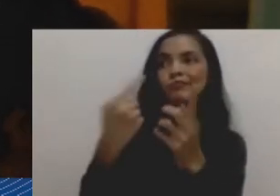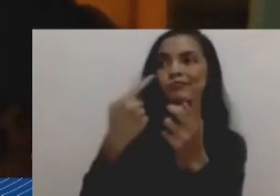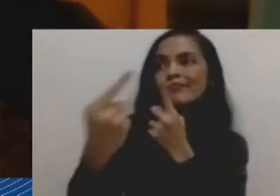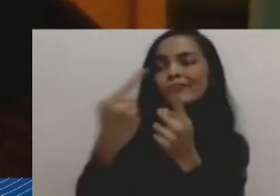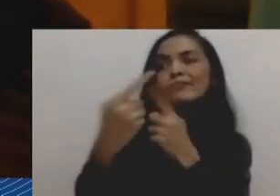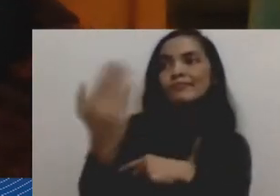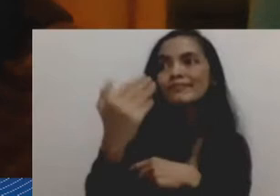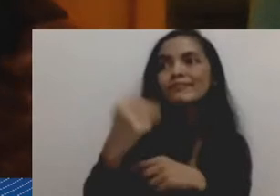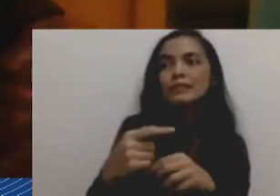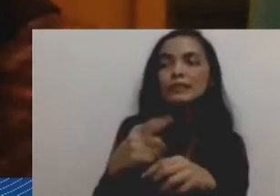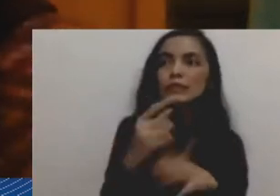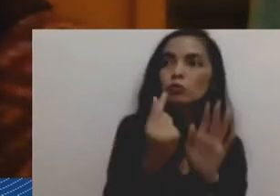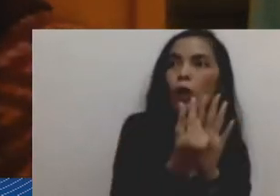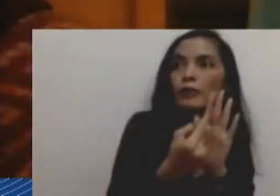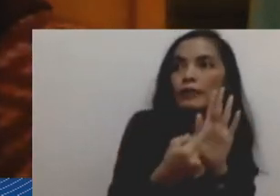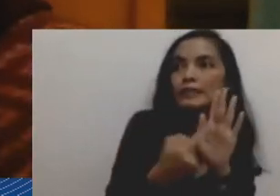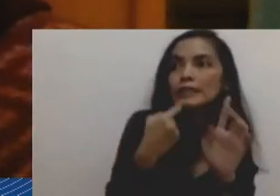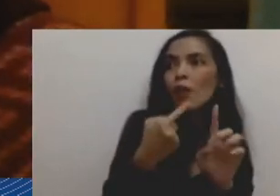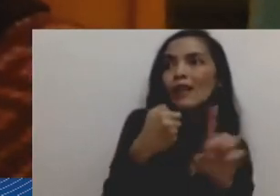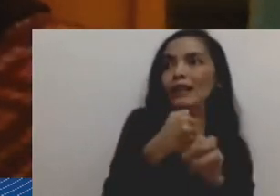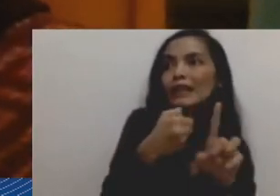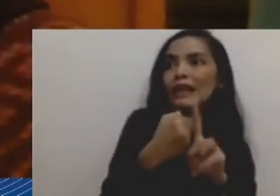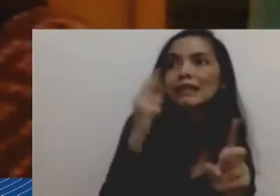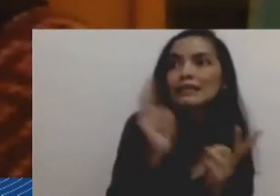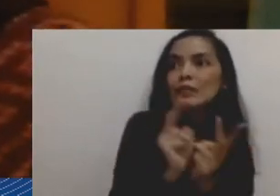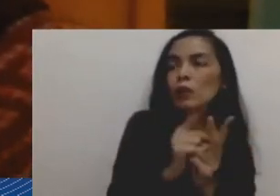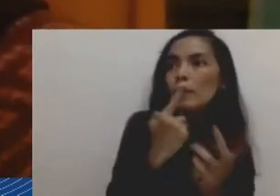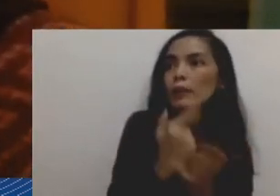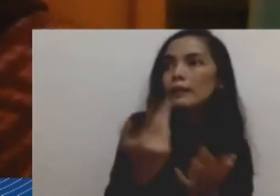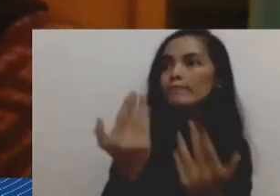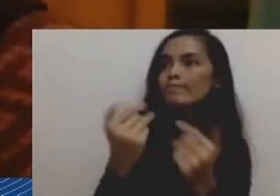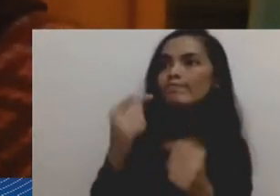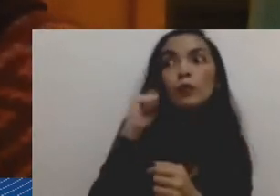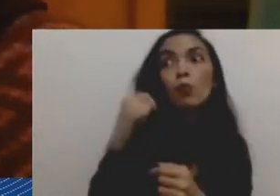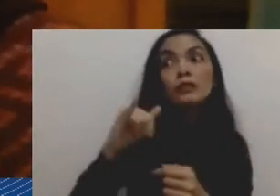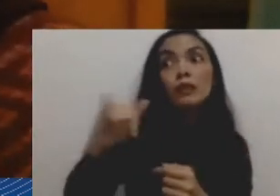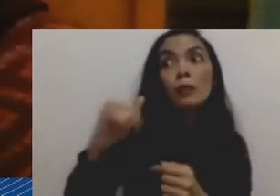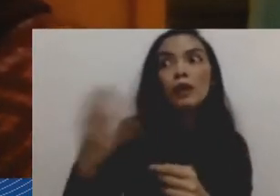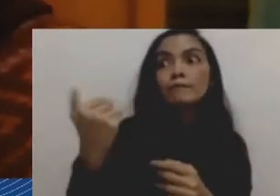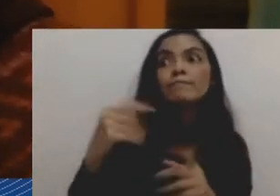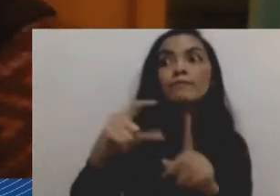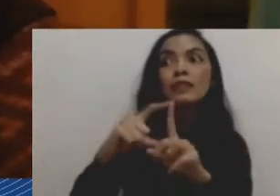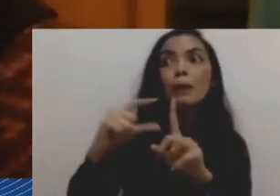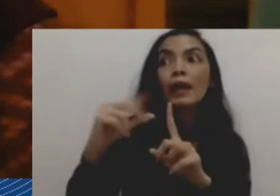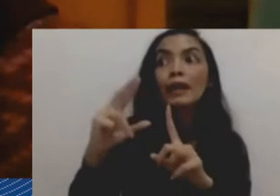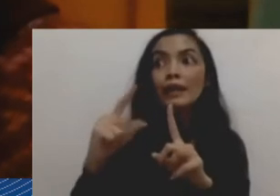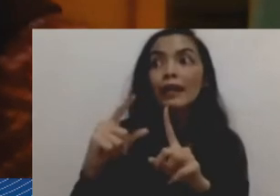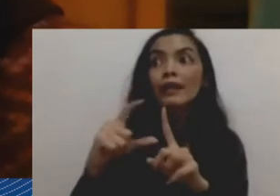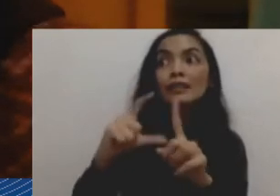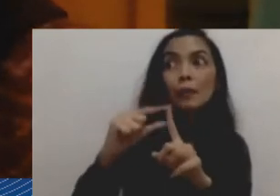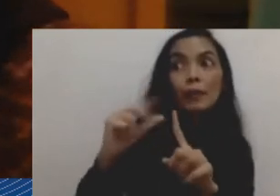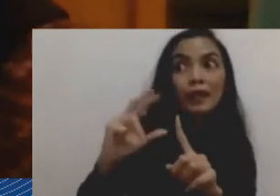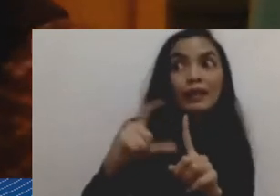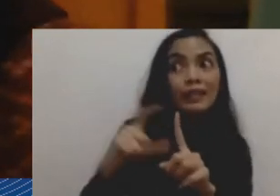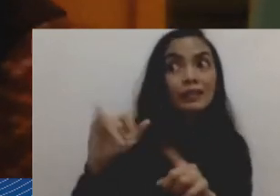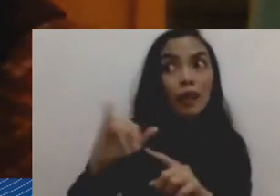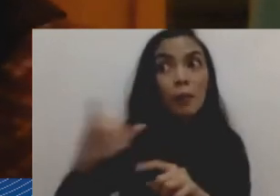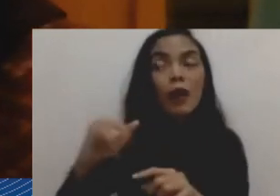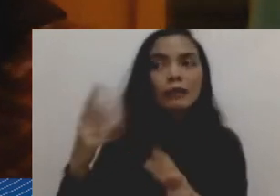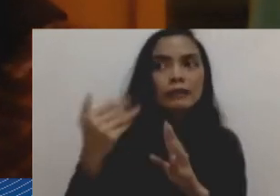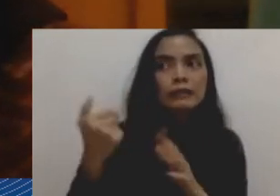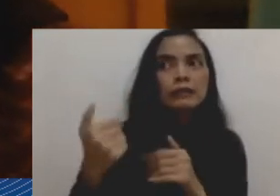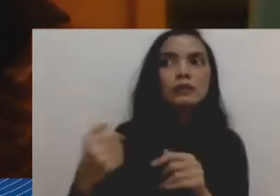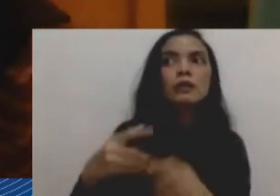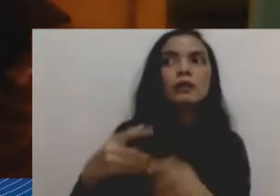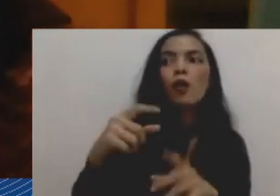menggolkan undang-undang ini gitu. Karena tidak hanya melalui forum-forum formal, tapi kita berharap keanggotaan kaukus